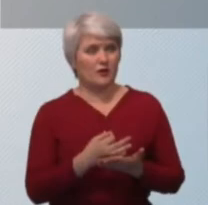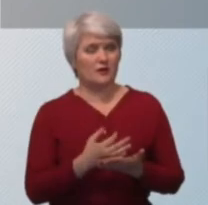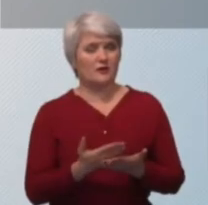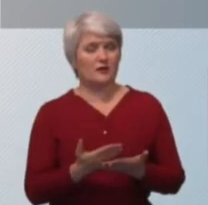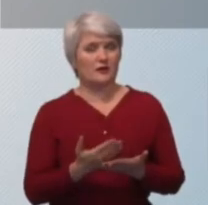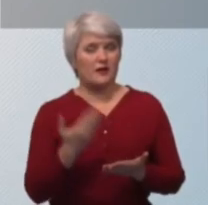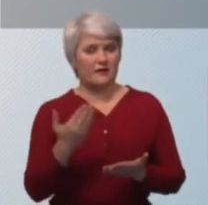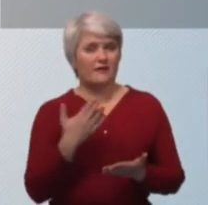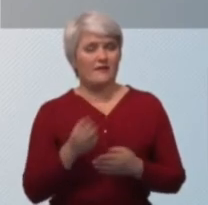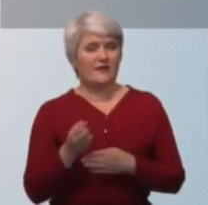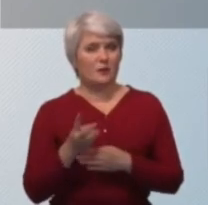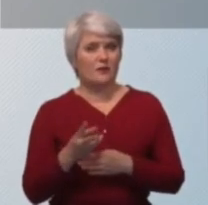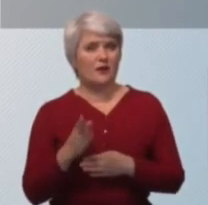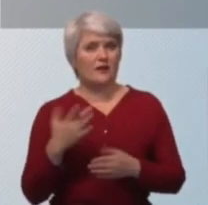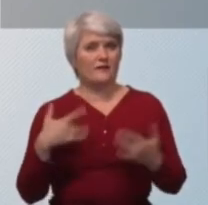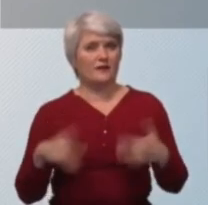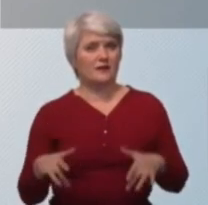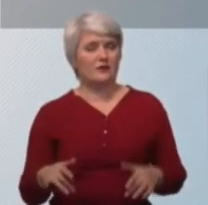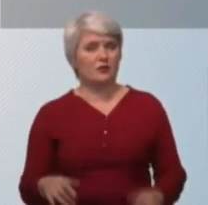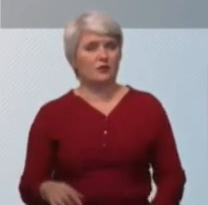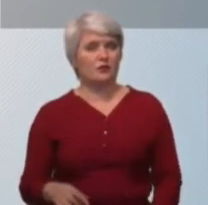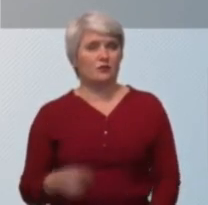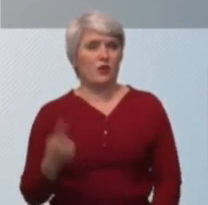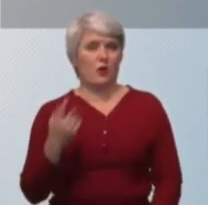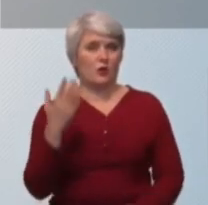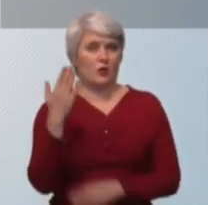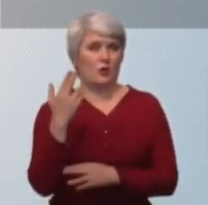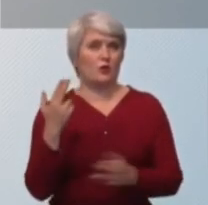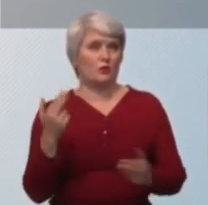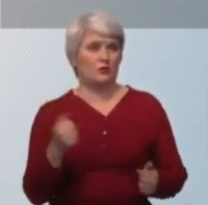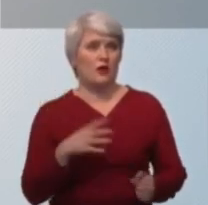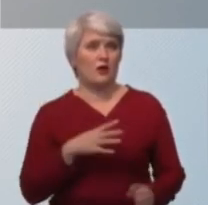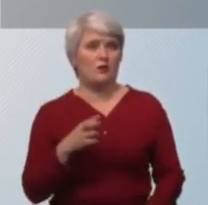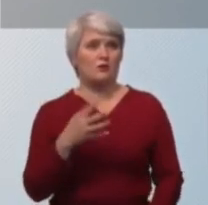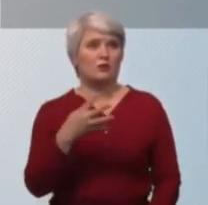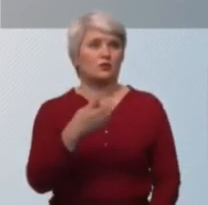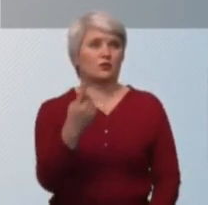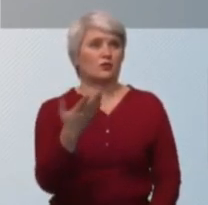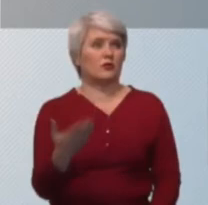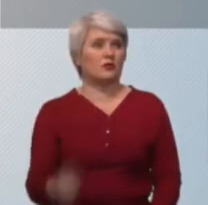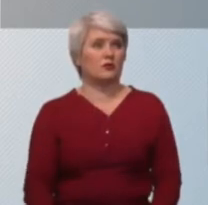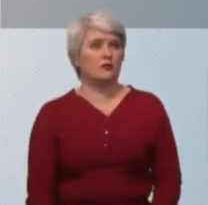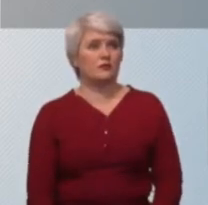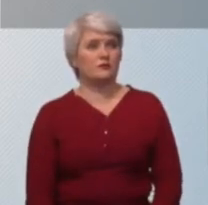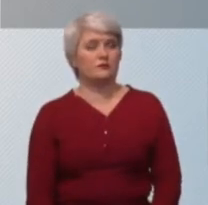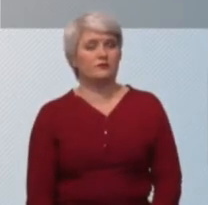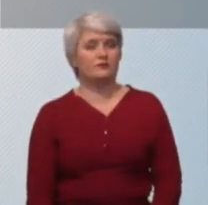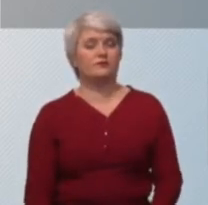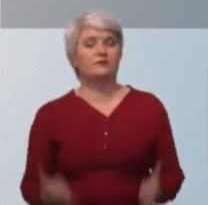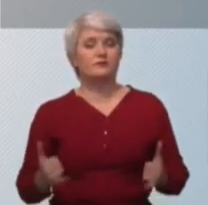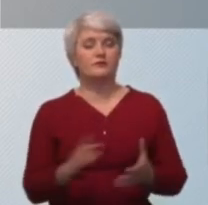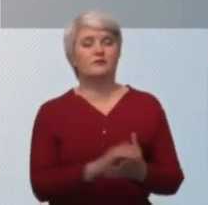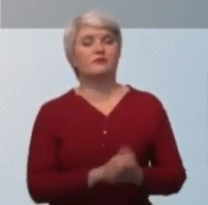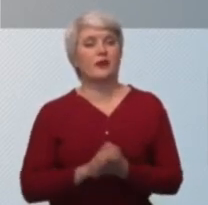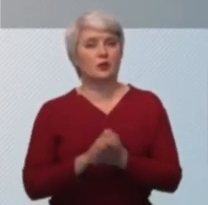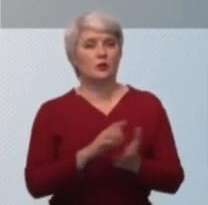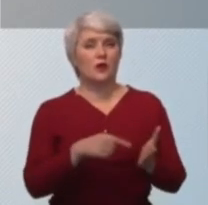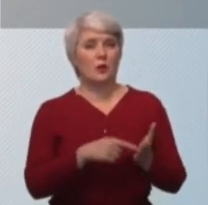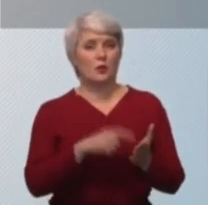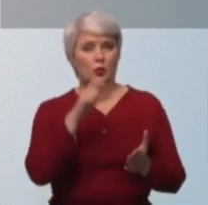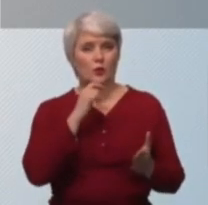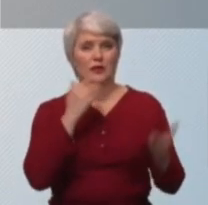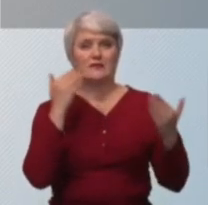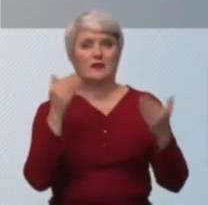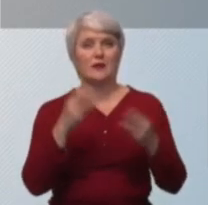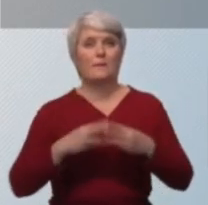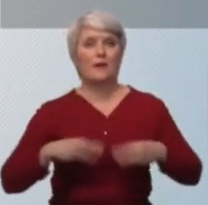ви відправляли його відставку? Один голос, да, було б 41. Сьогодні Асоціація міст України звертається до